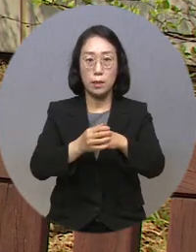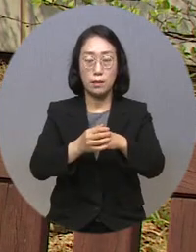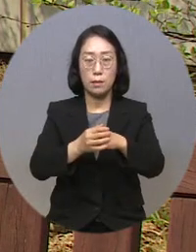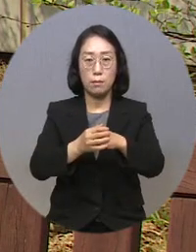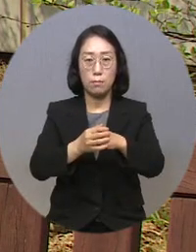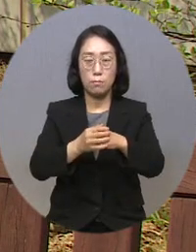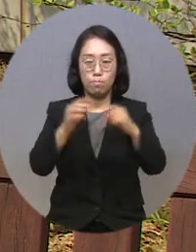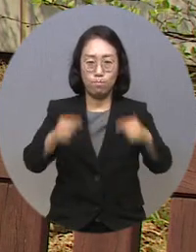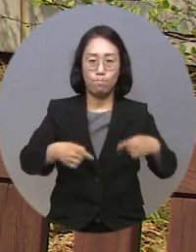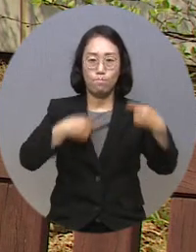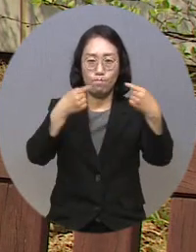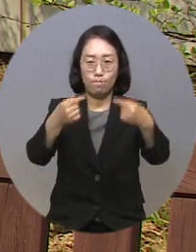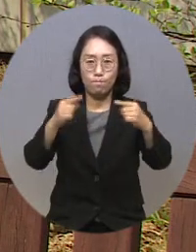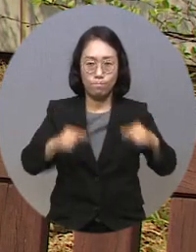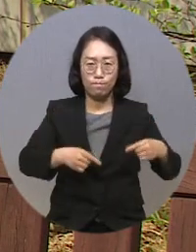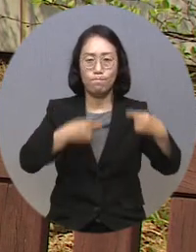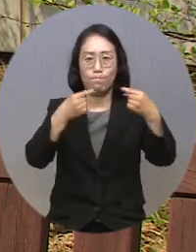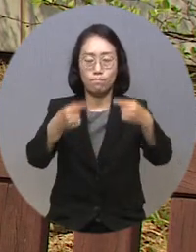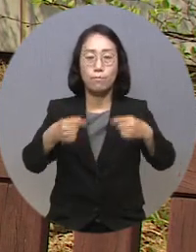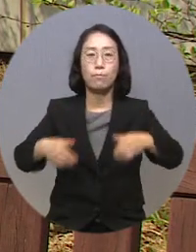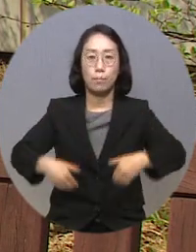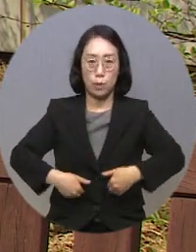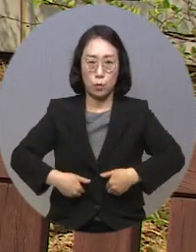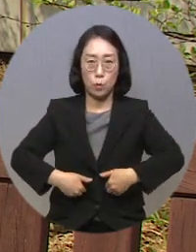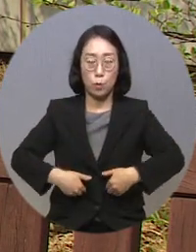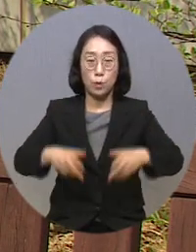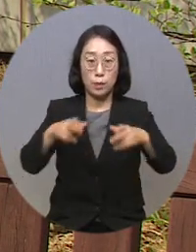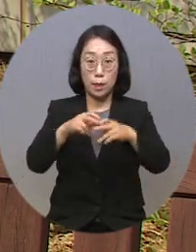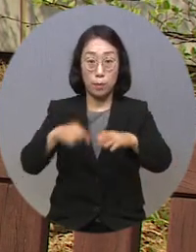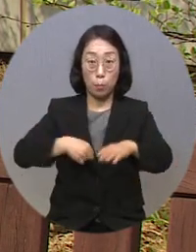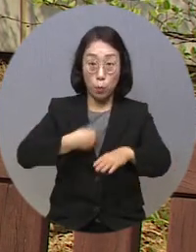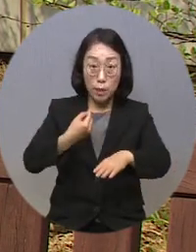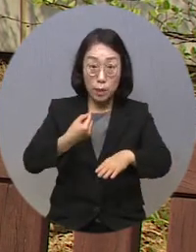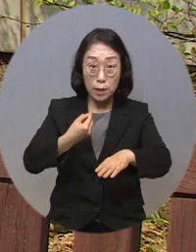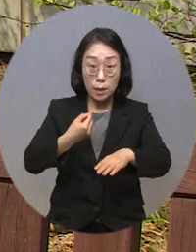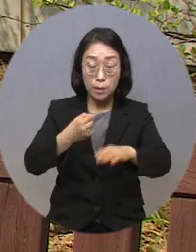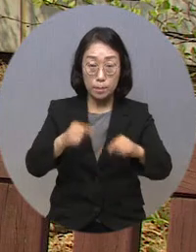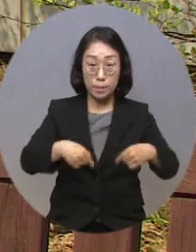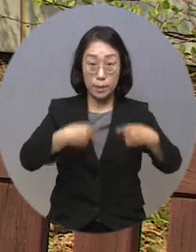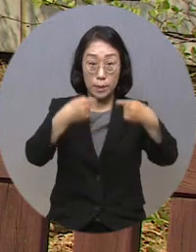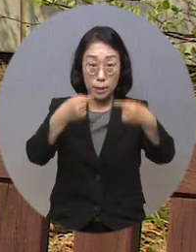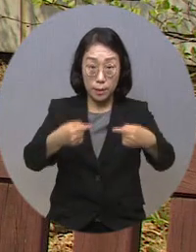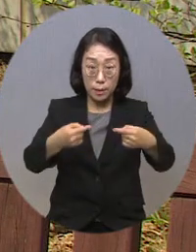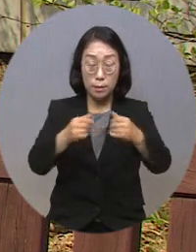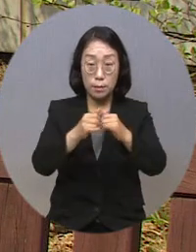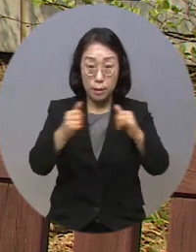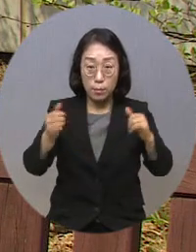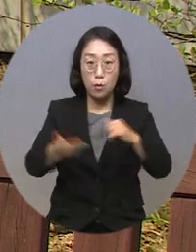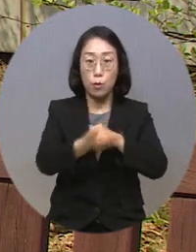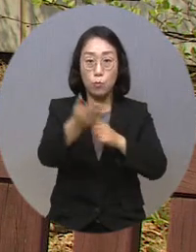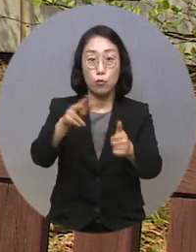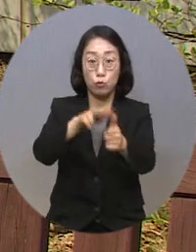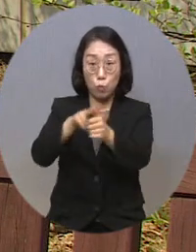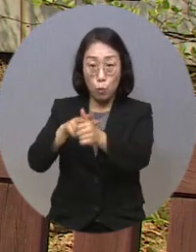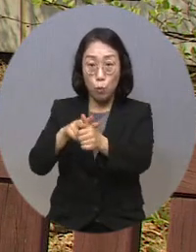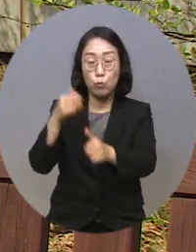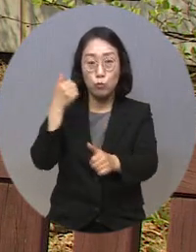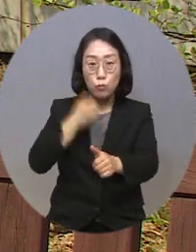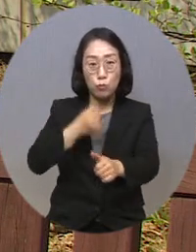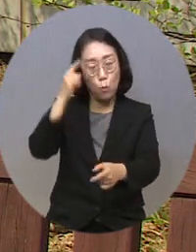진출해야 됩니다. 장애인 당사자가 출마를 하고 있는 지역에 여러분들은 관심